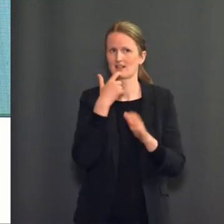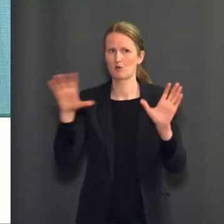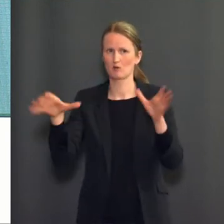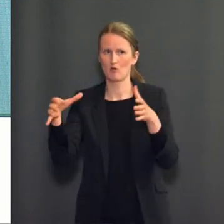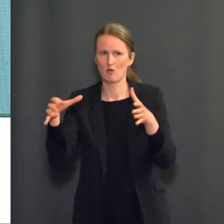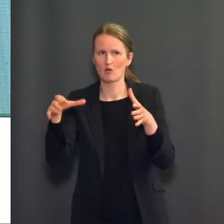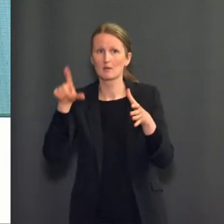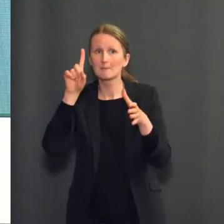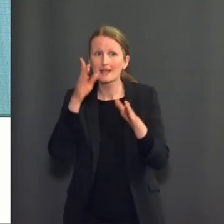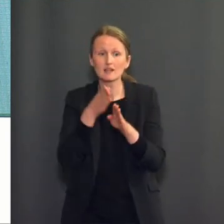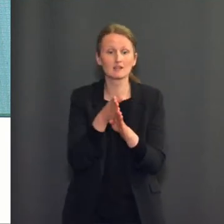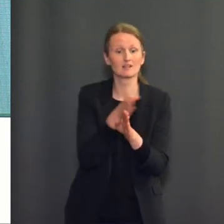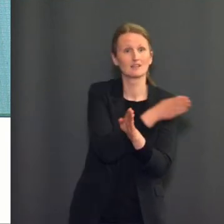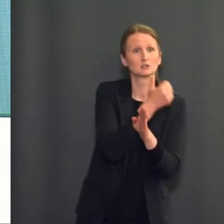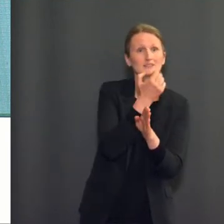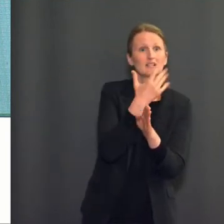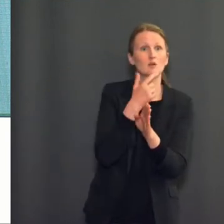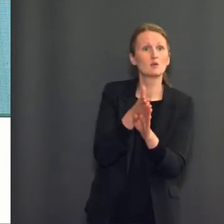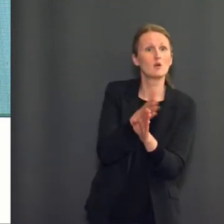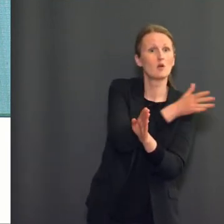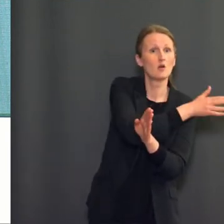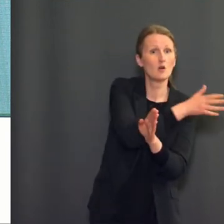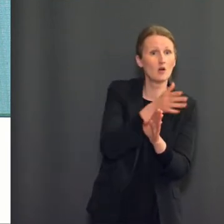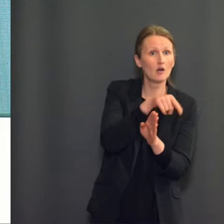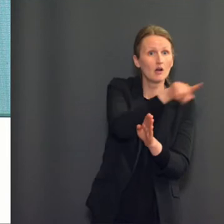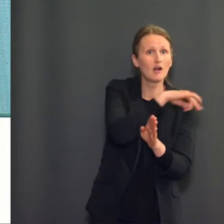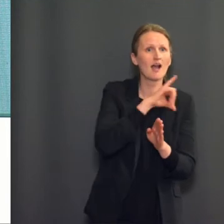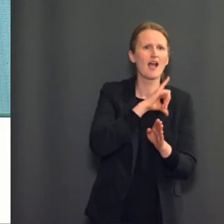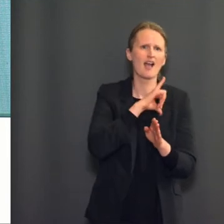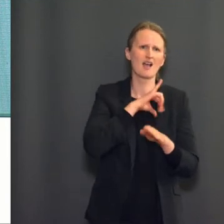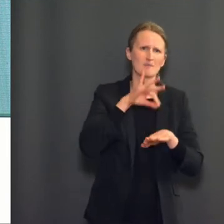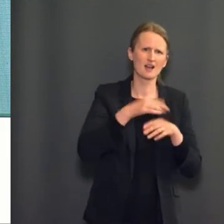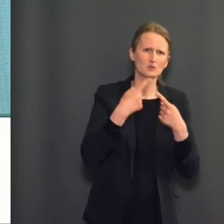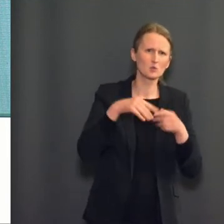de moins de 65 ans sont en cours d'envoi.